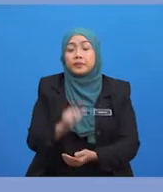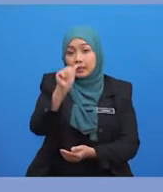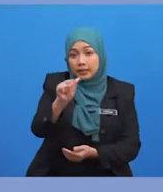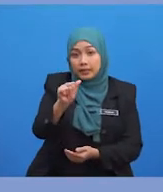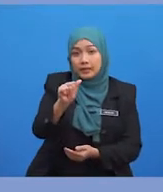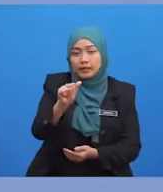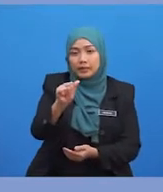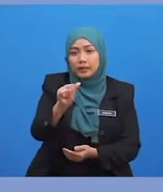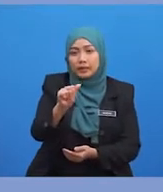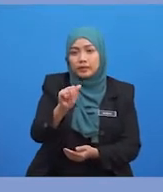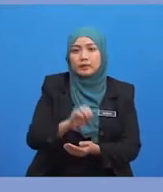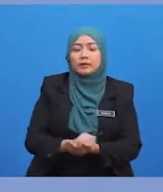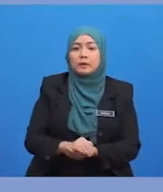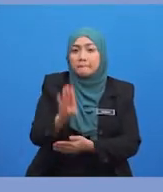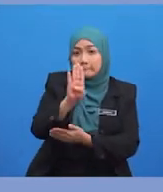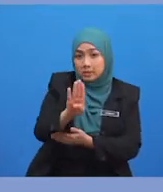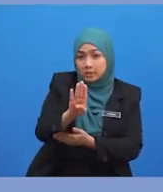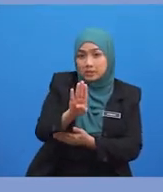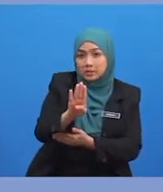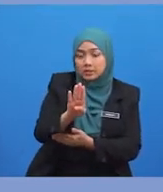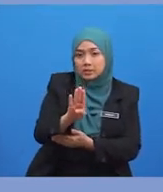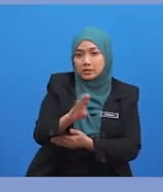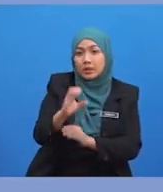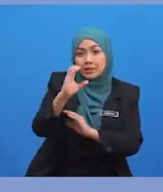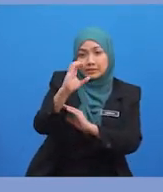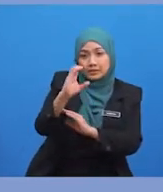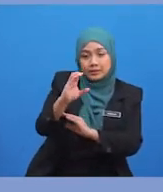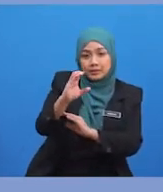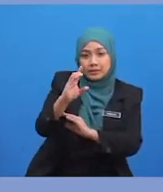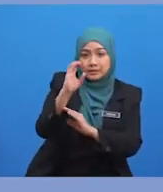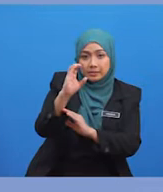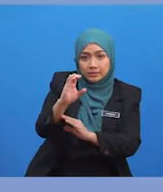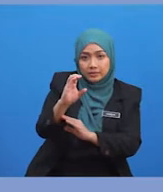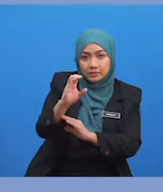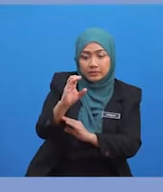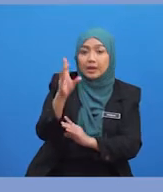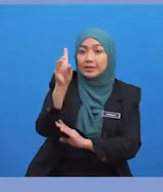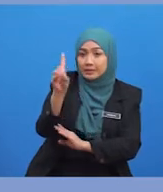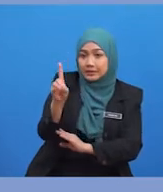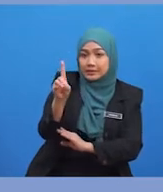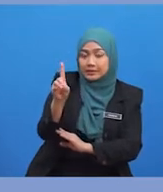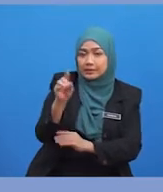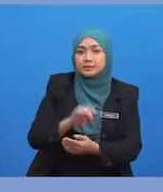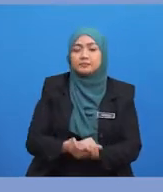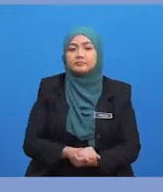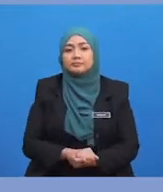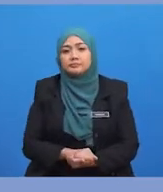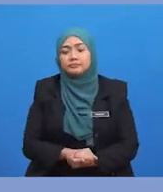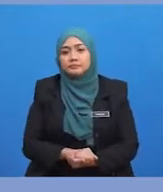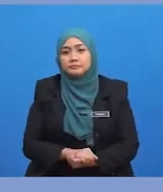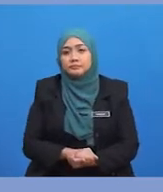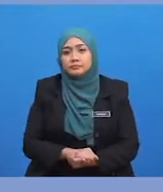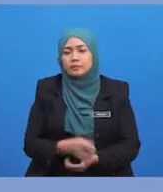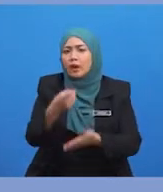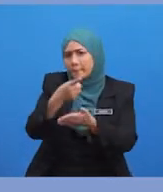B. Teleskop, C. Mikroskop elektron dan D. Stetoskop. Apakah